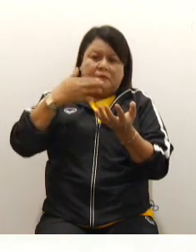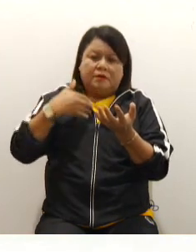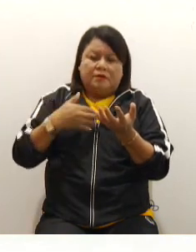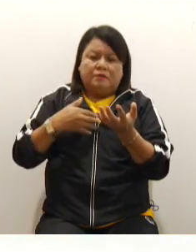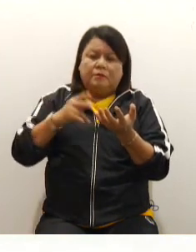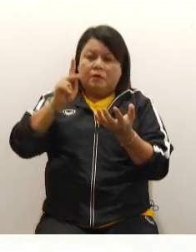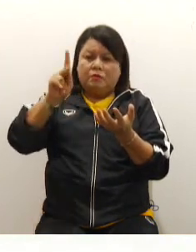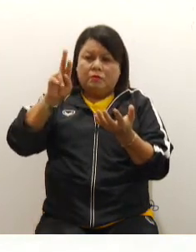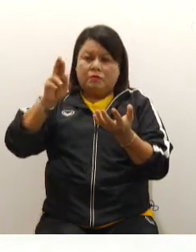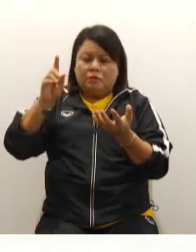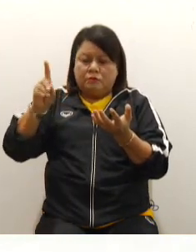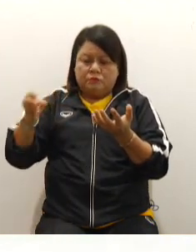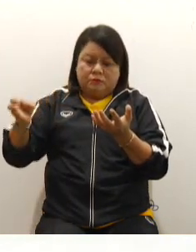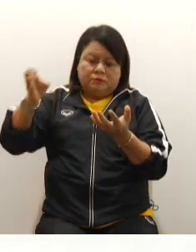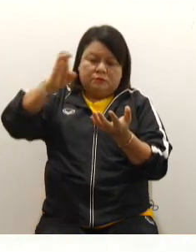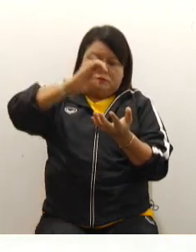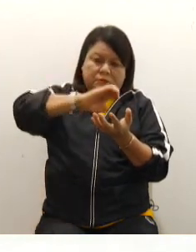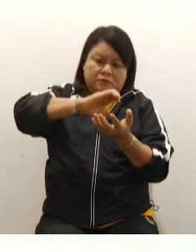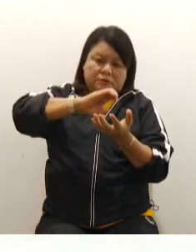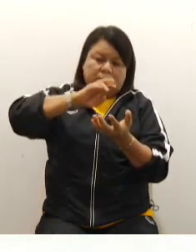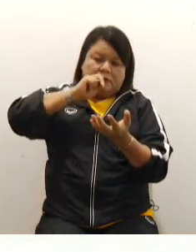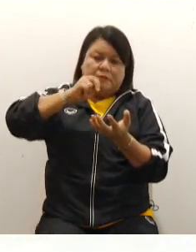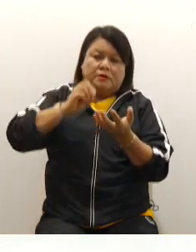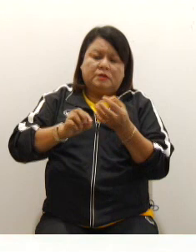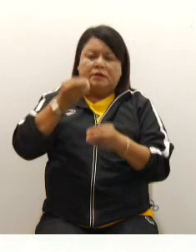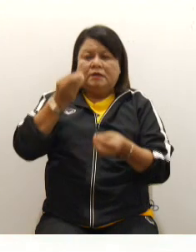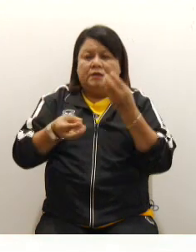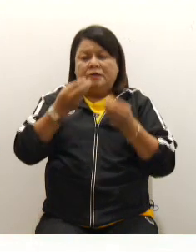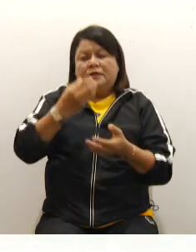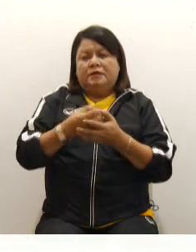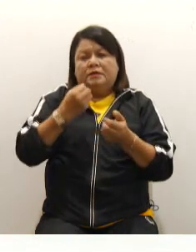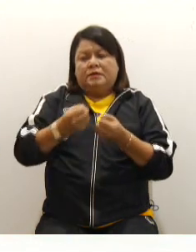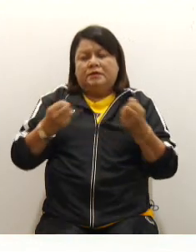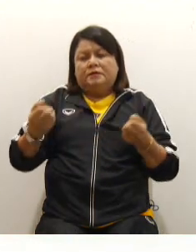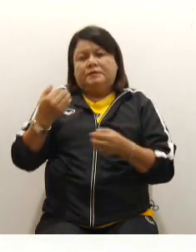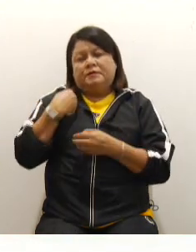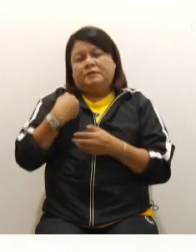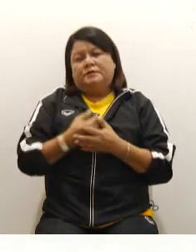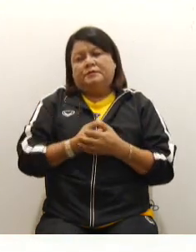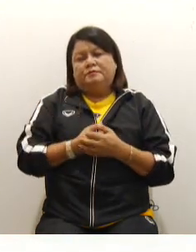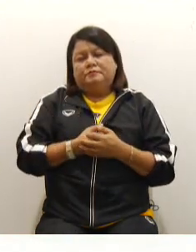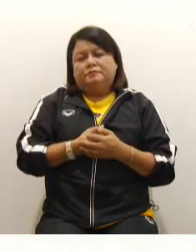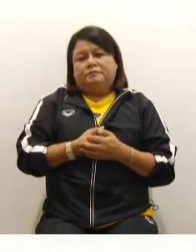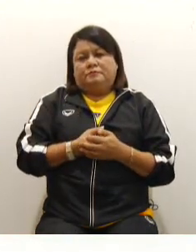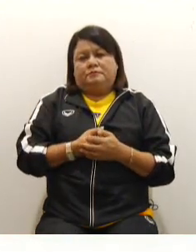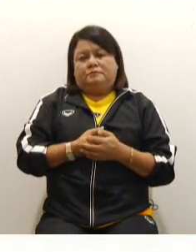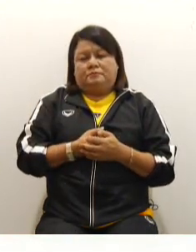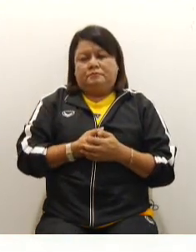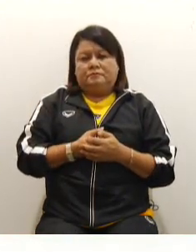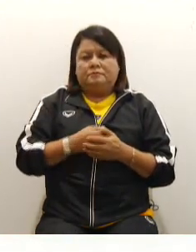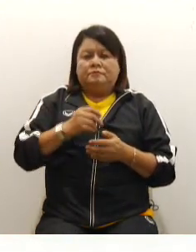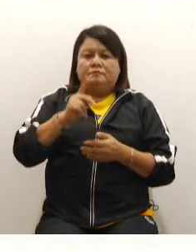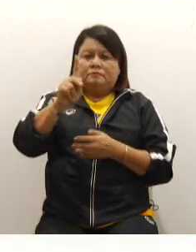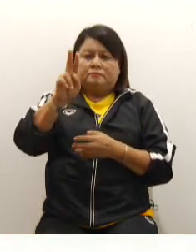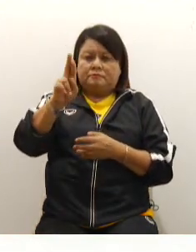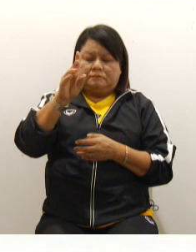ดลงไปก่อนแล้วเอาน้ำขึ้นมามันก็จะกระเด็นไปหมดเลยเพราะฉะนั้นสิ่งที่เกิดขึ้นก็คือว่ามันก็ลงไปในก